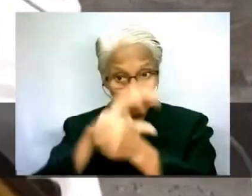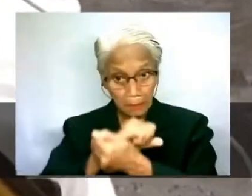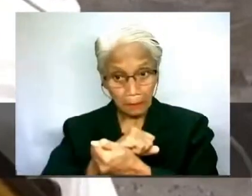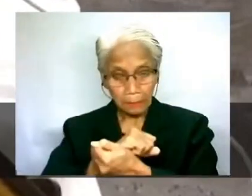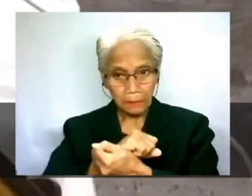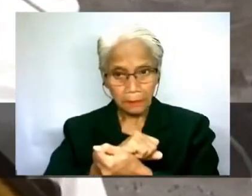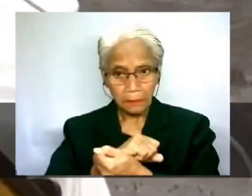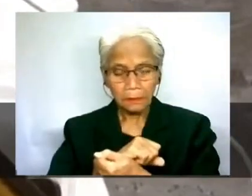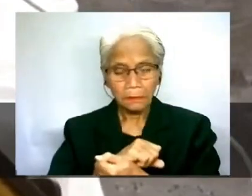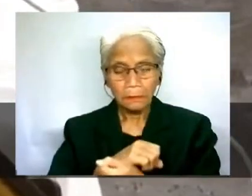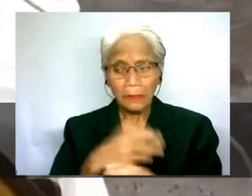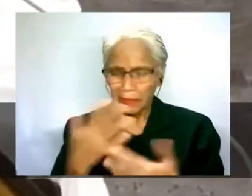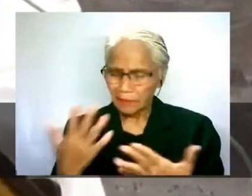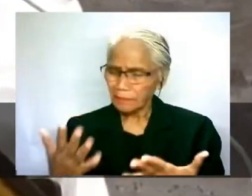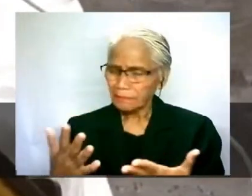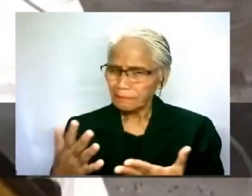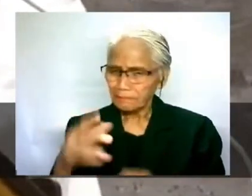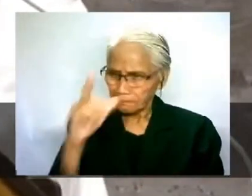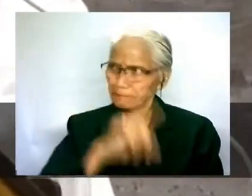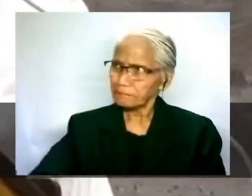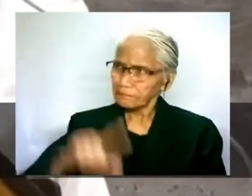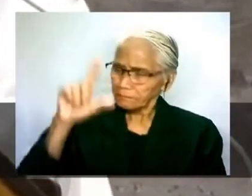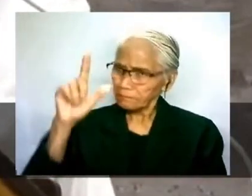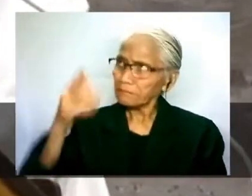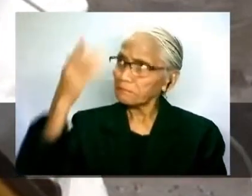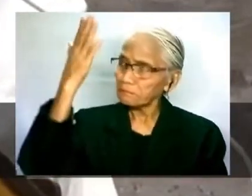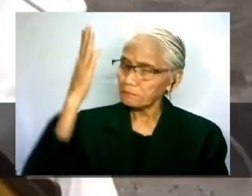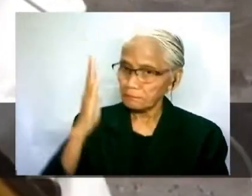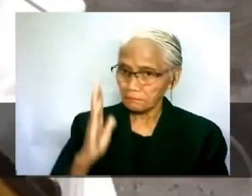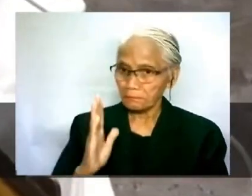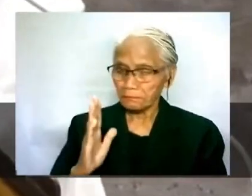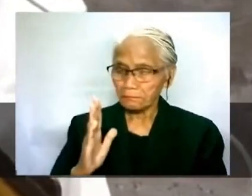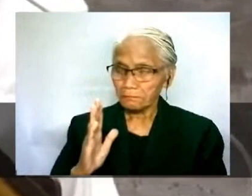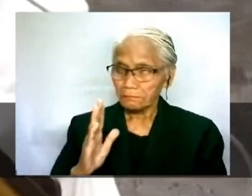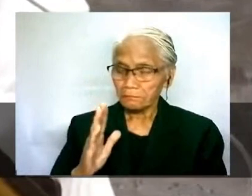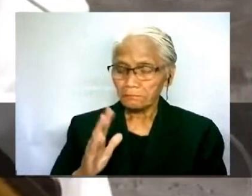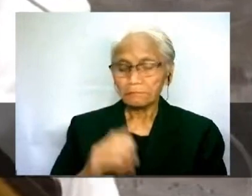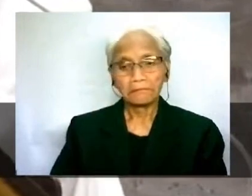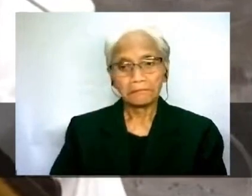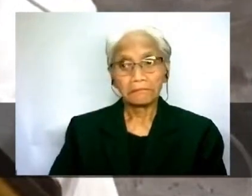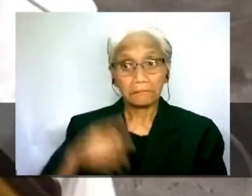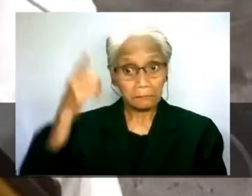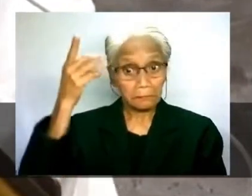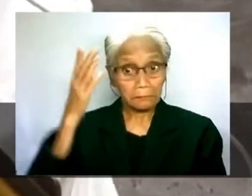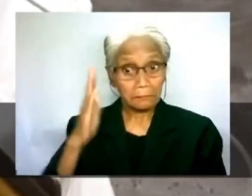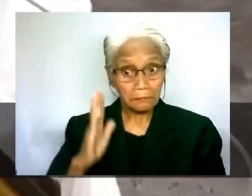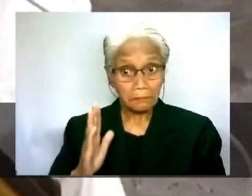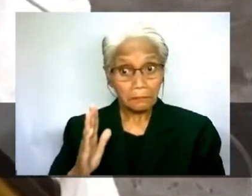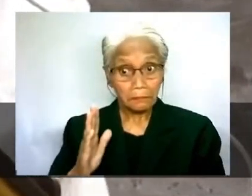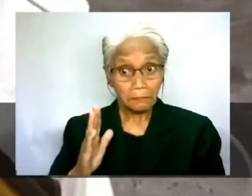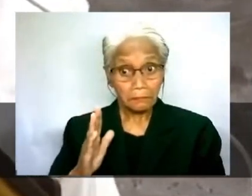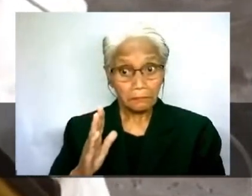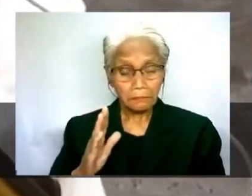ating Panginoong Diyos ay ang Diyos na tumutupad,